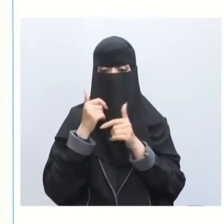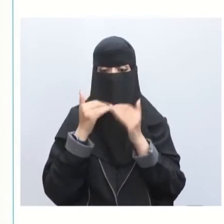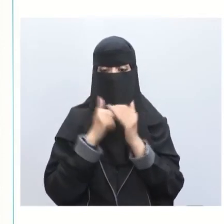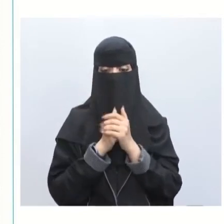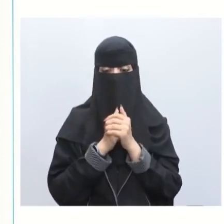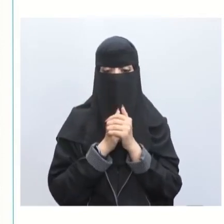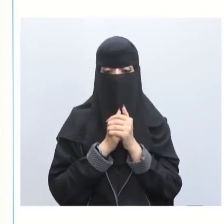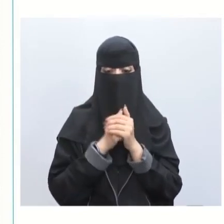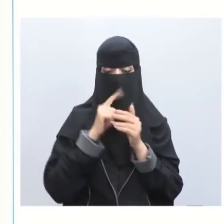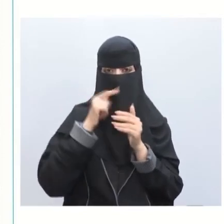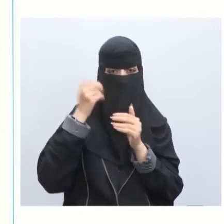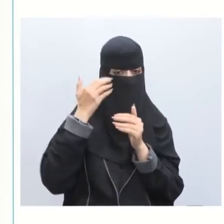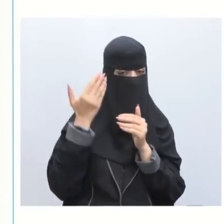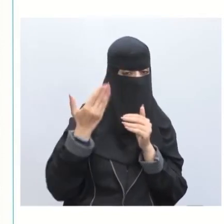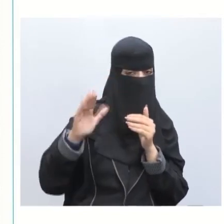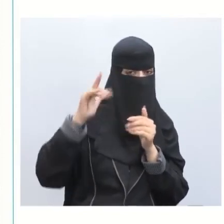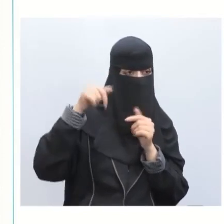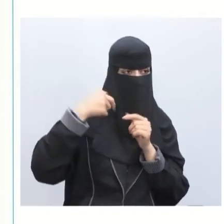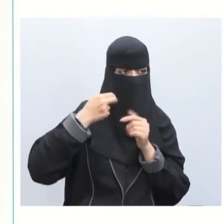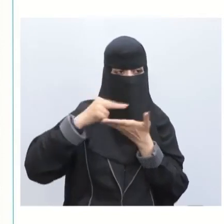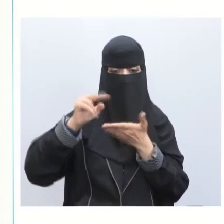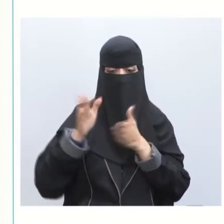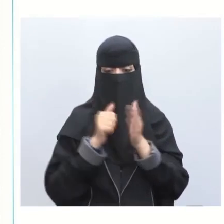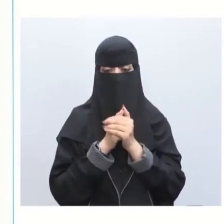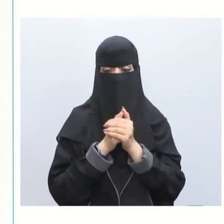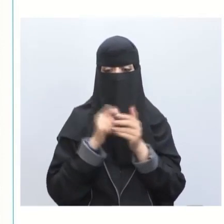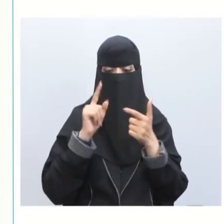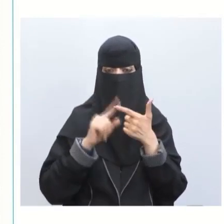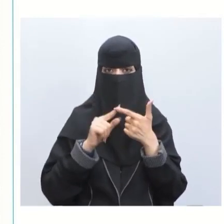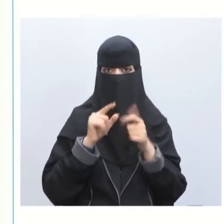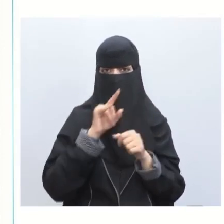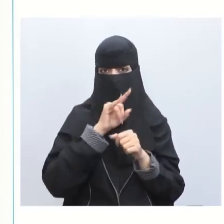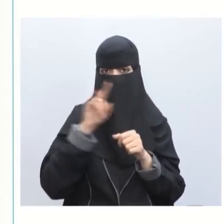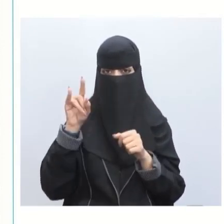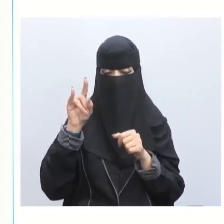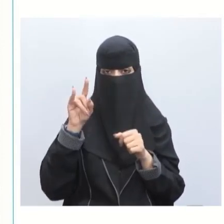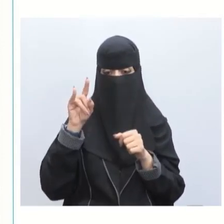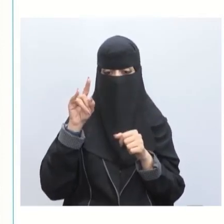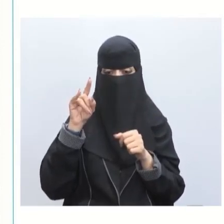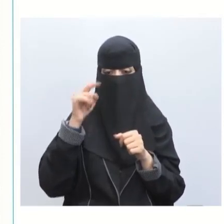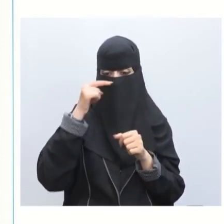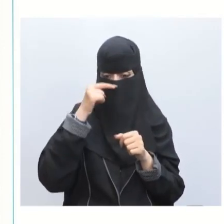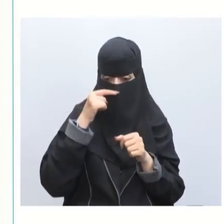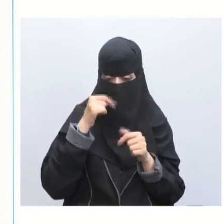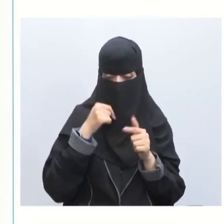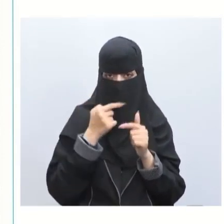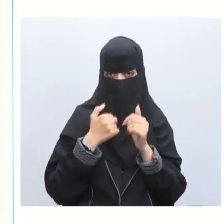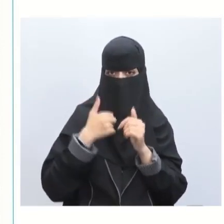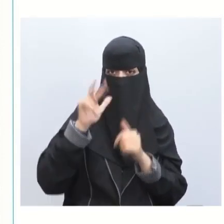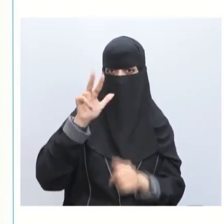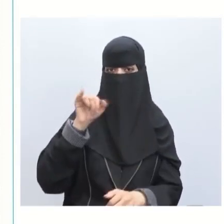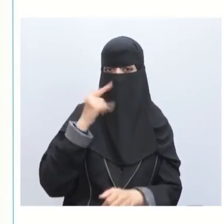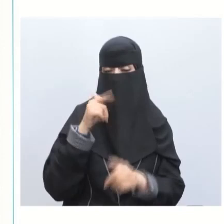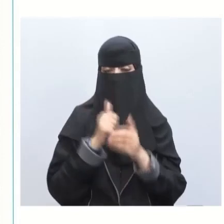او فالافضل تجاهل المنشور اثنين عدم التنازل